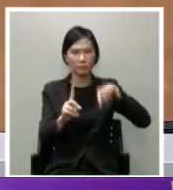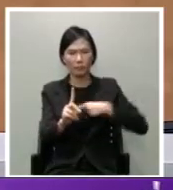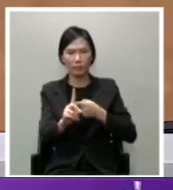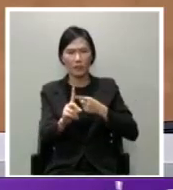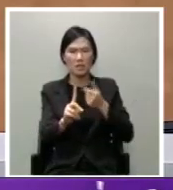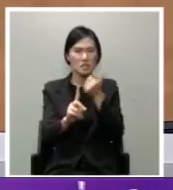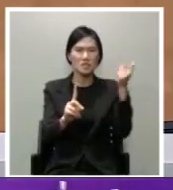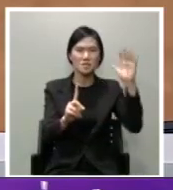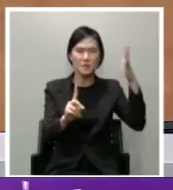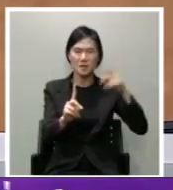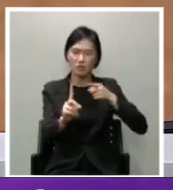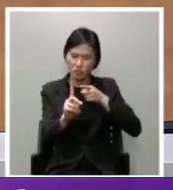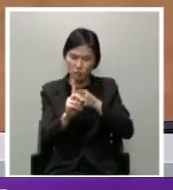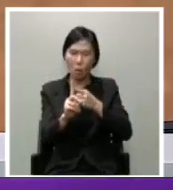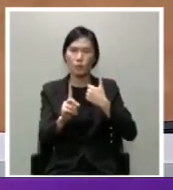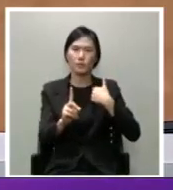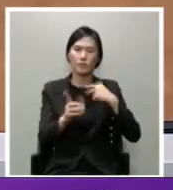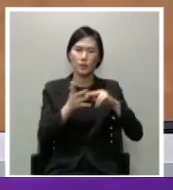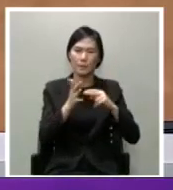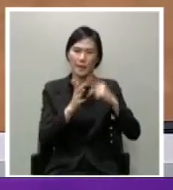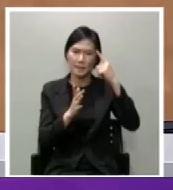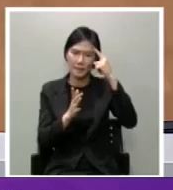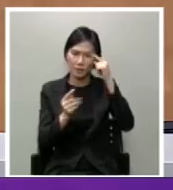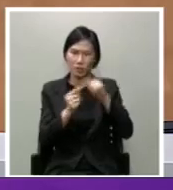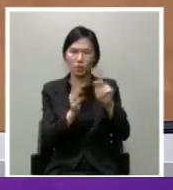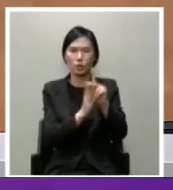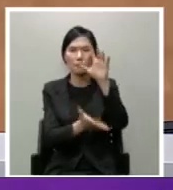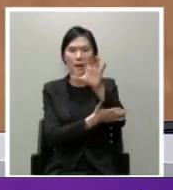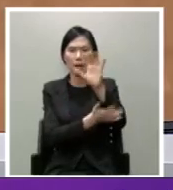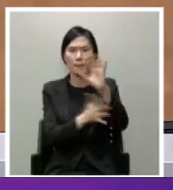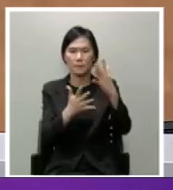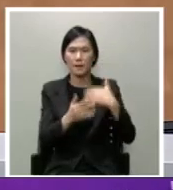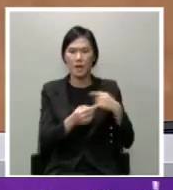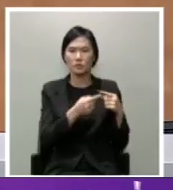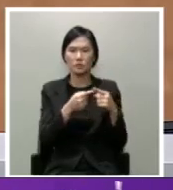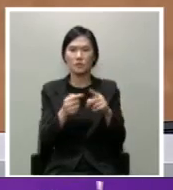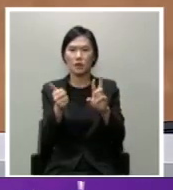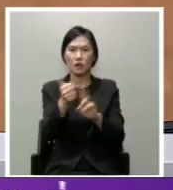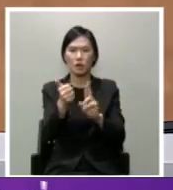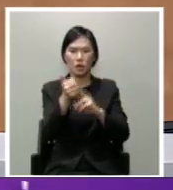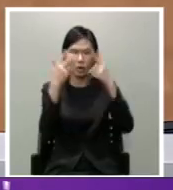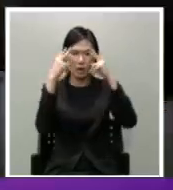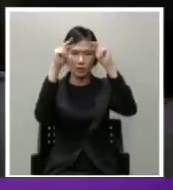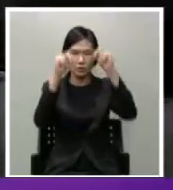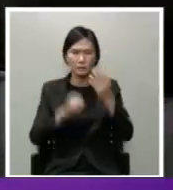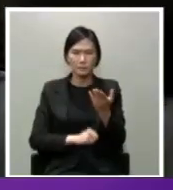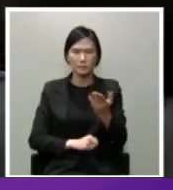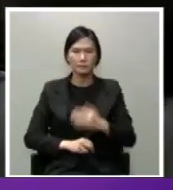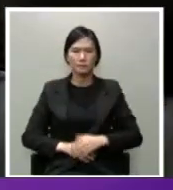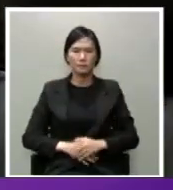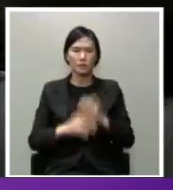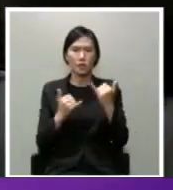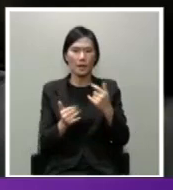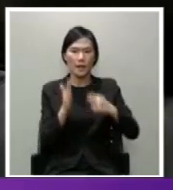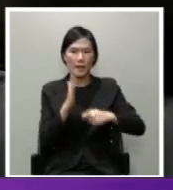ก็ไม่มีประเด็นอะไรที่เป็นการขัดต่อข้อบังคับเชิญท่านรองนายกต่อนะครับ ท่านประธานครับอีกเหตุหนึ่งที่